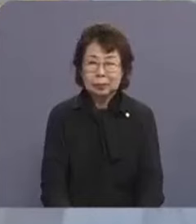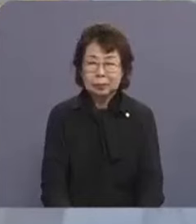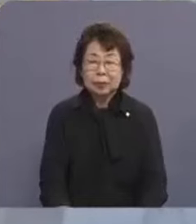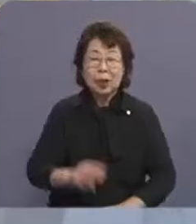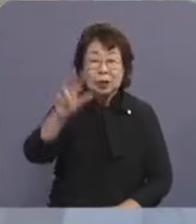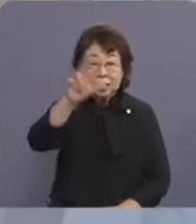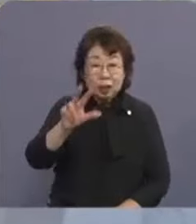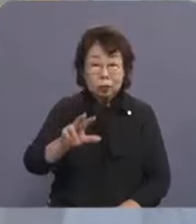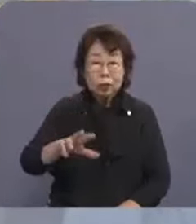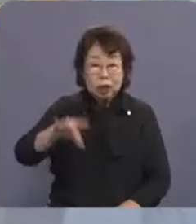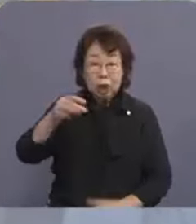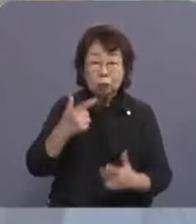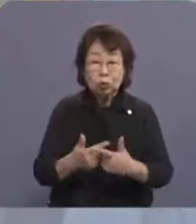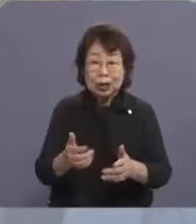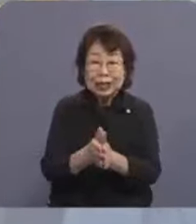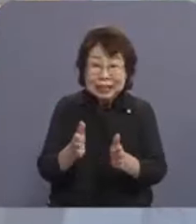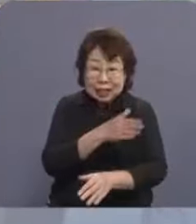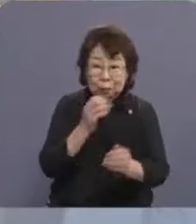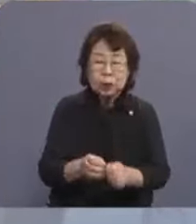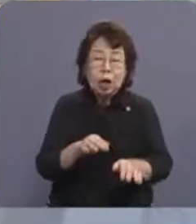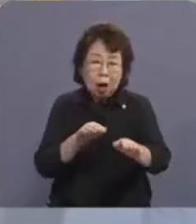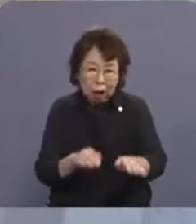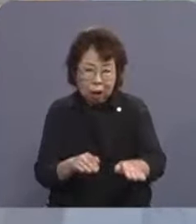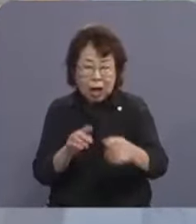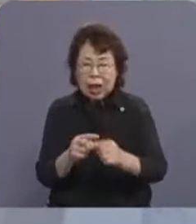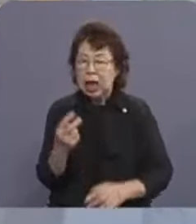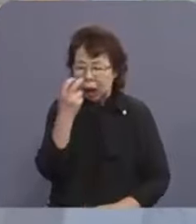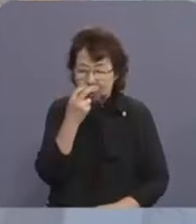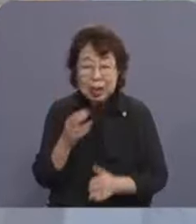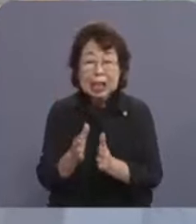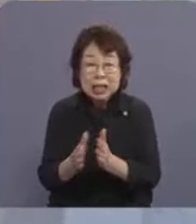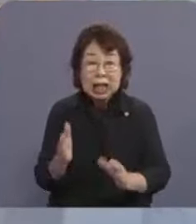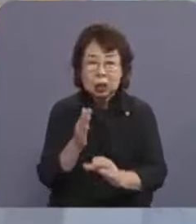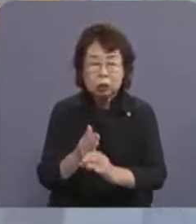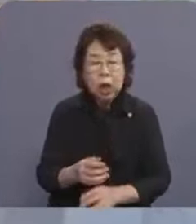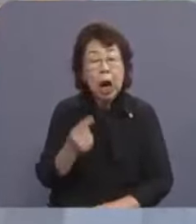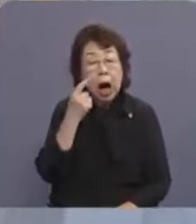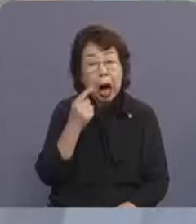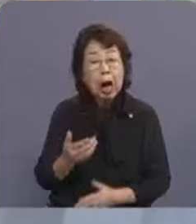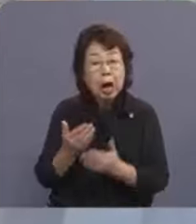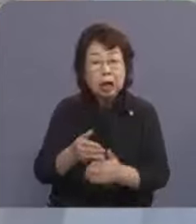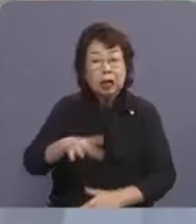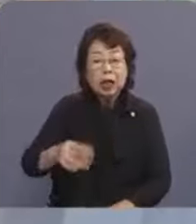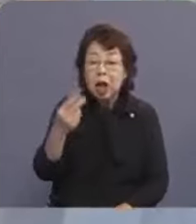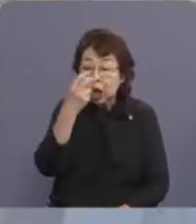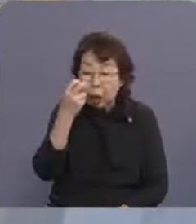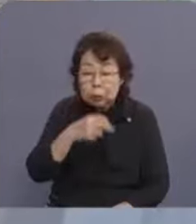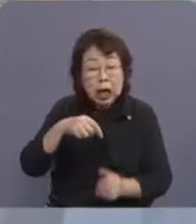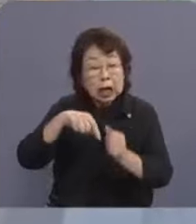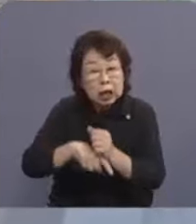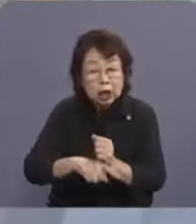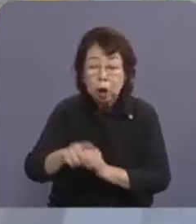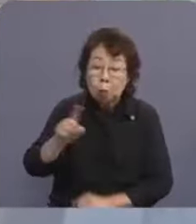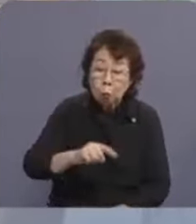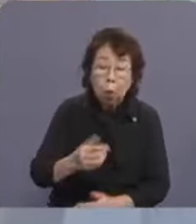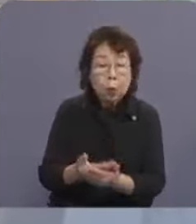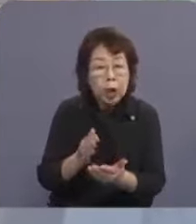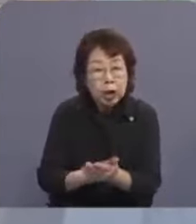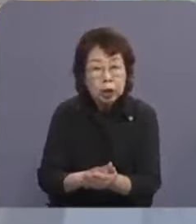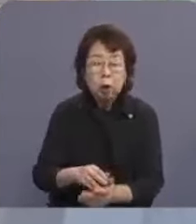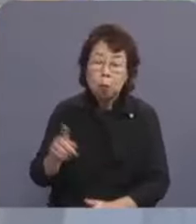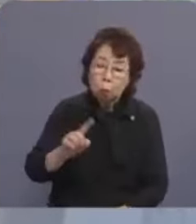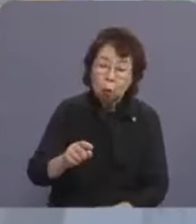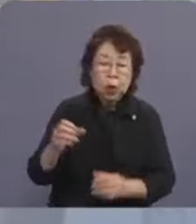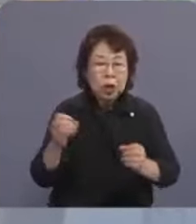전국에서 처음 부산시가 드라이브스루 매장에 대한 감사를 실수했습니다 취재기자와 함께 첫 감사의 의미와 또 개선책 등